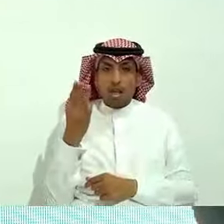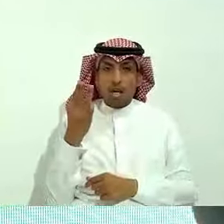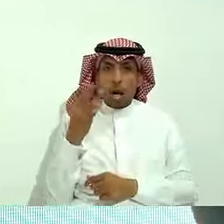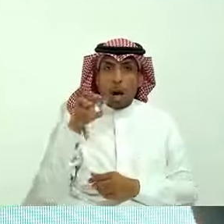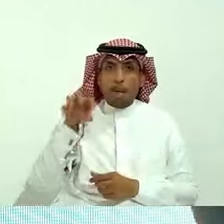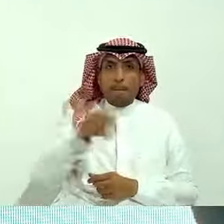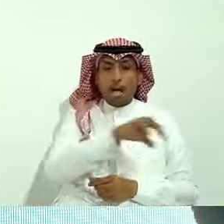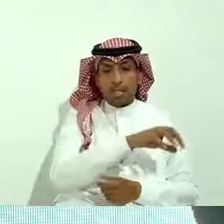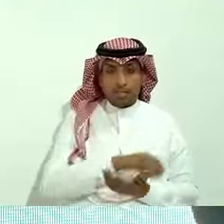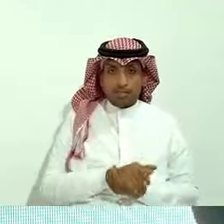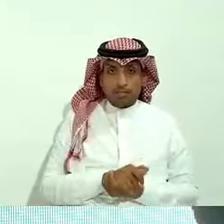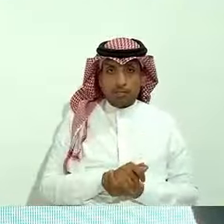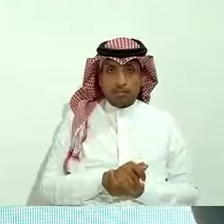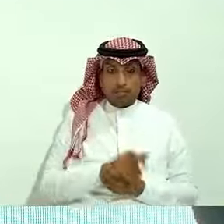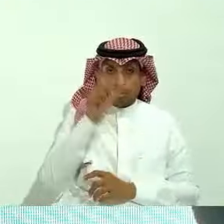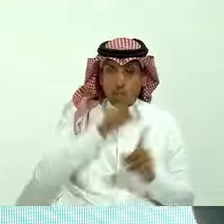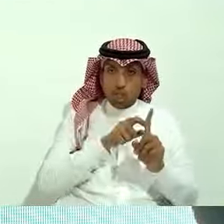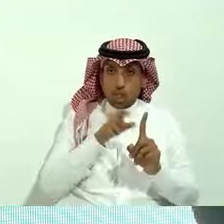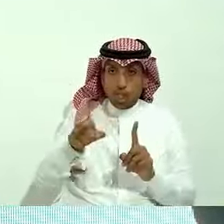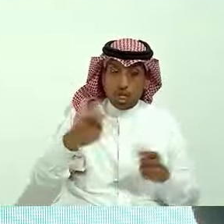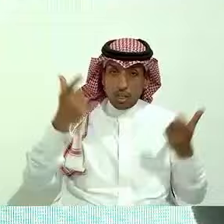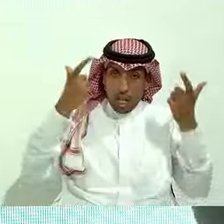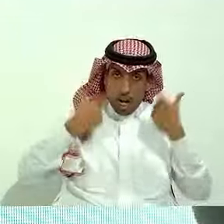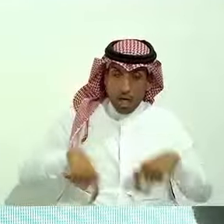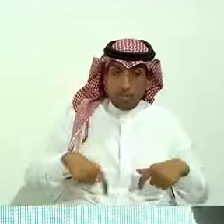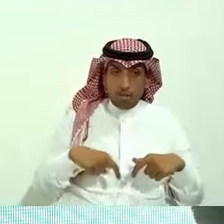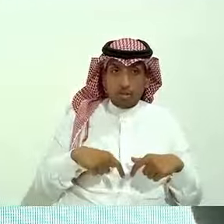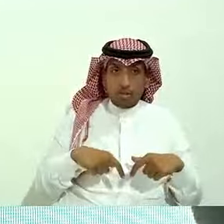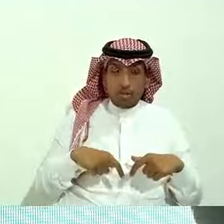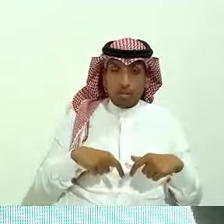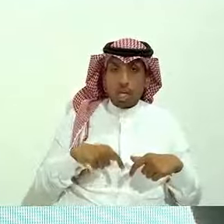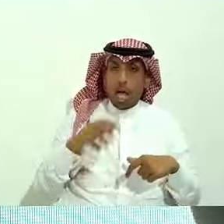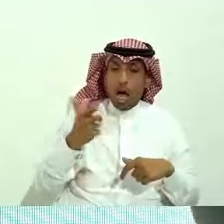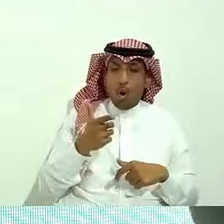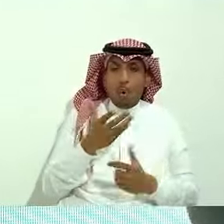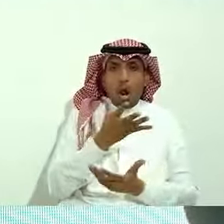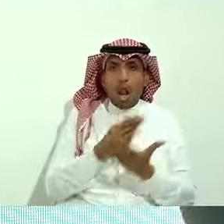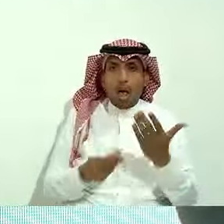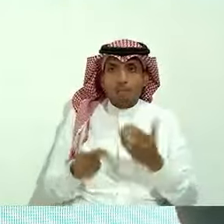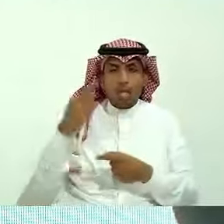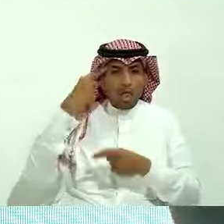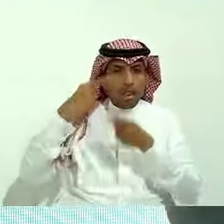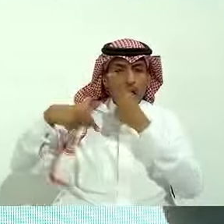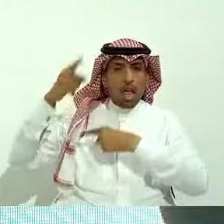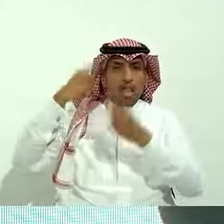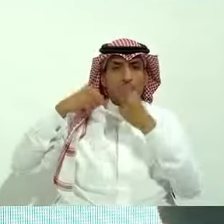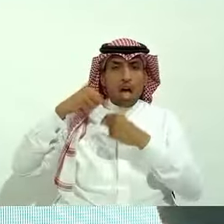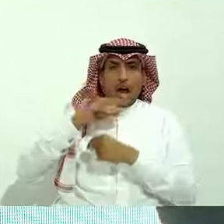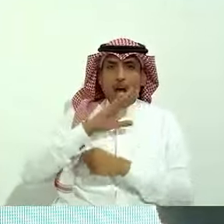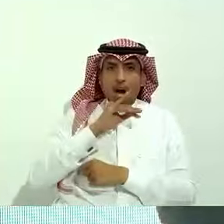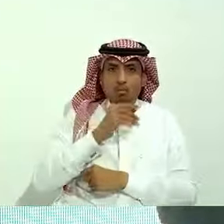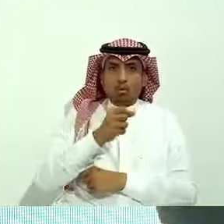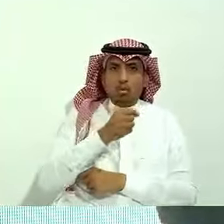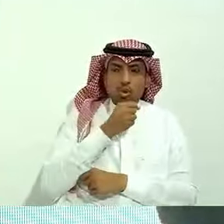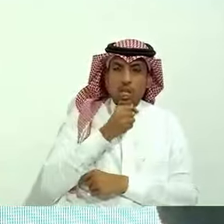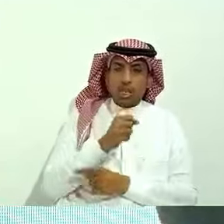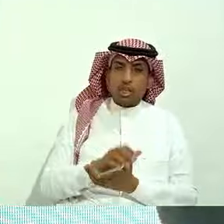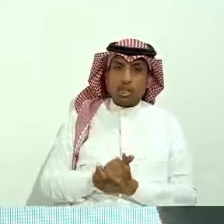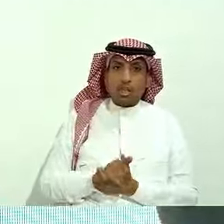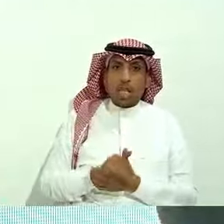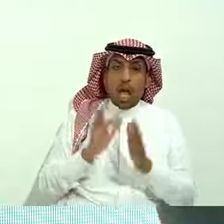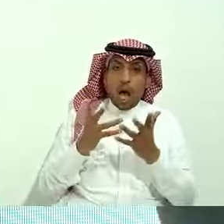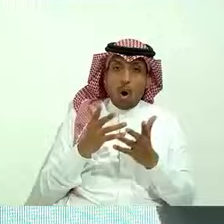مصادر، الشخص اللي لبس هذا اللبس نفسه، أو الأبناء اللي يتذكرون أبائهم وأجدادهم لبسوه،